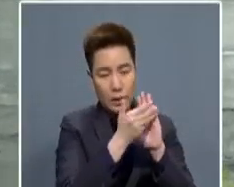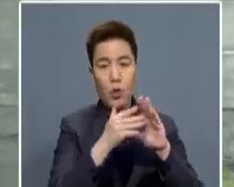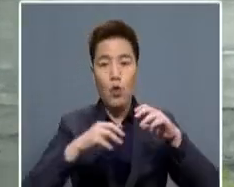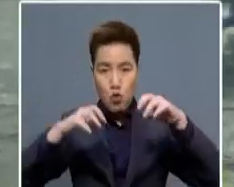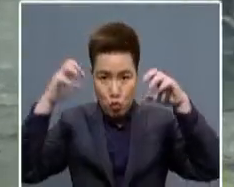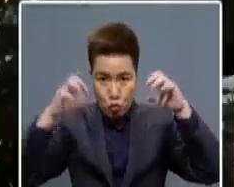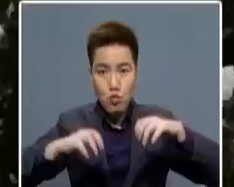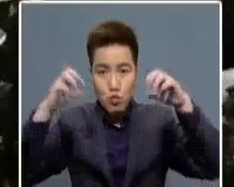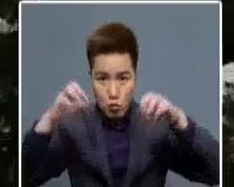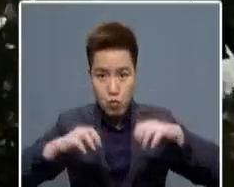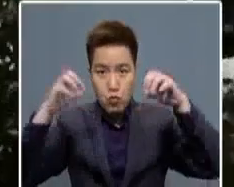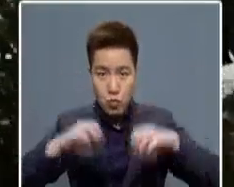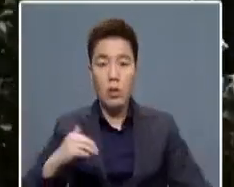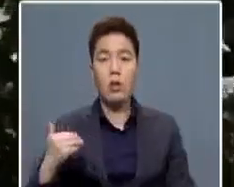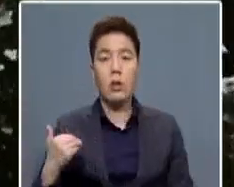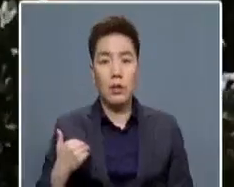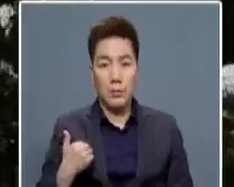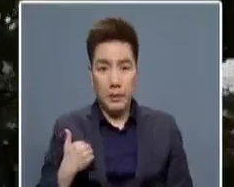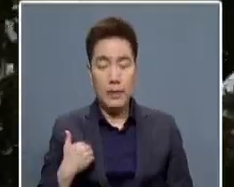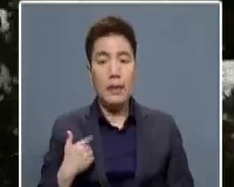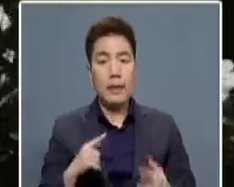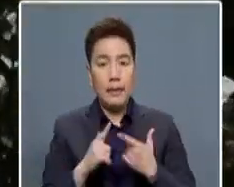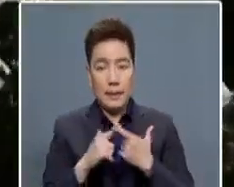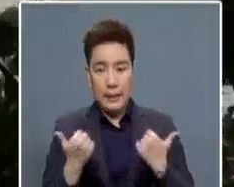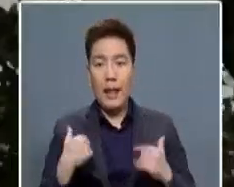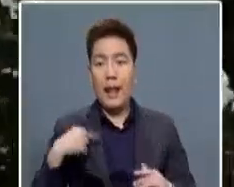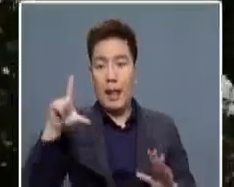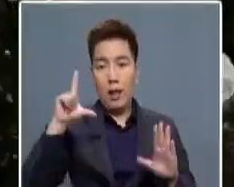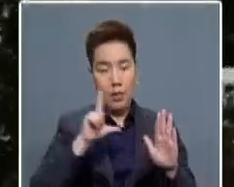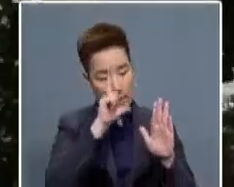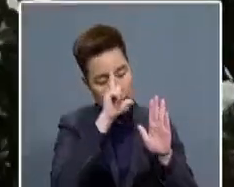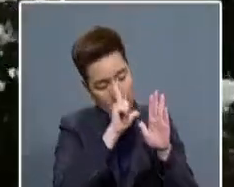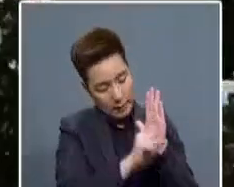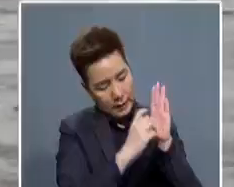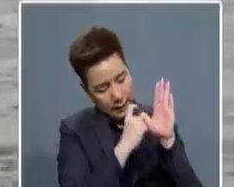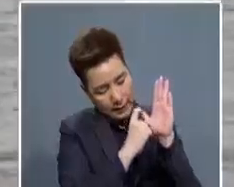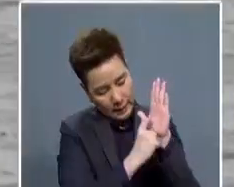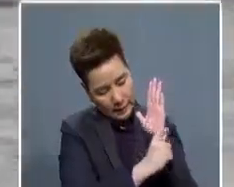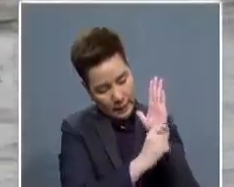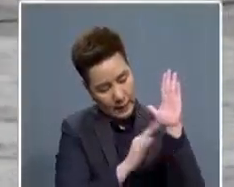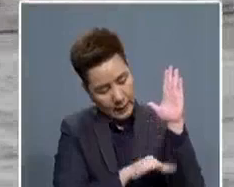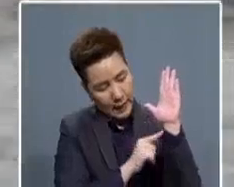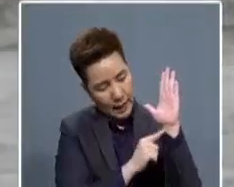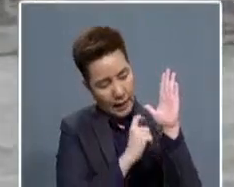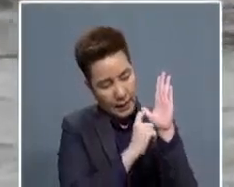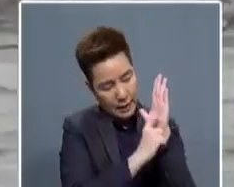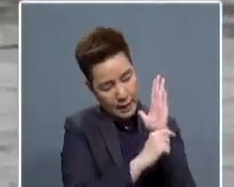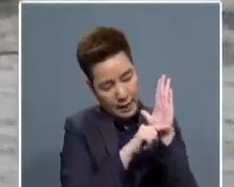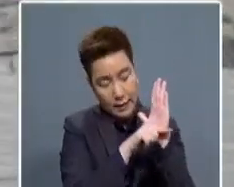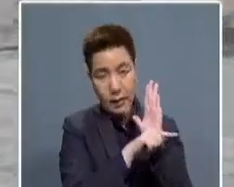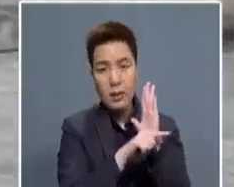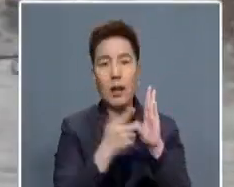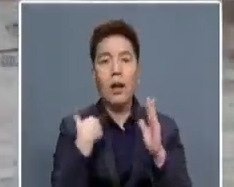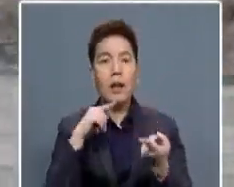อยู่ได้รับอิทธิพลอยู่นะครับส่วนร่องมรสุมกำลังแรงพาดผ่านภาคกลางตอนล่างภาคใต้ตอนบนและภาคตะวันออกเข้าสู่